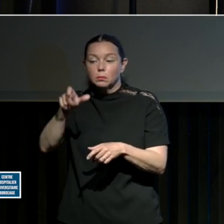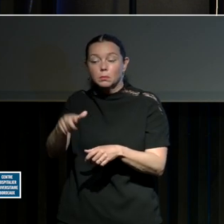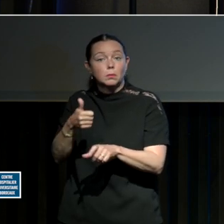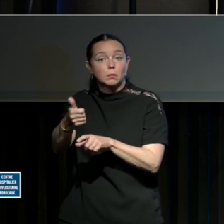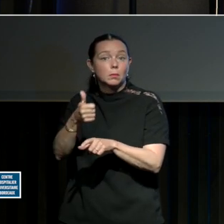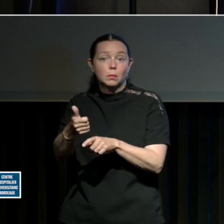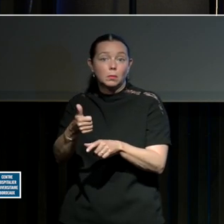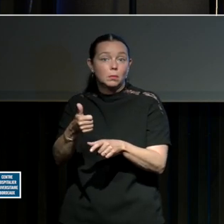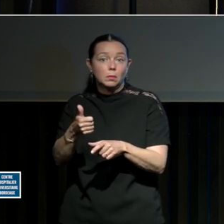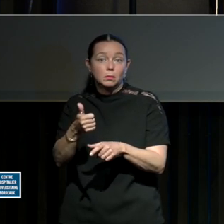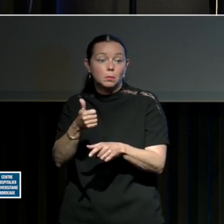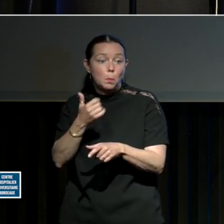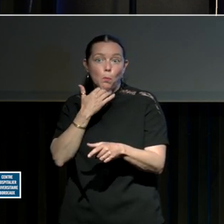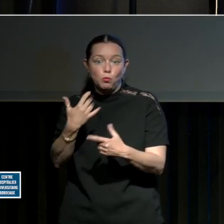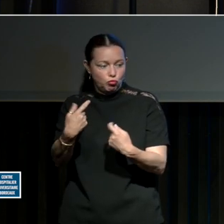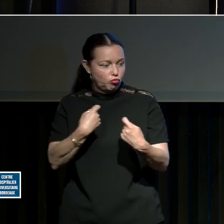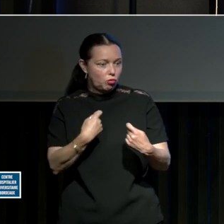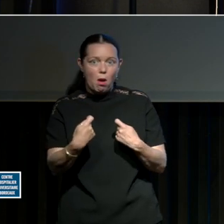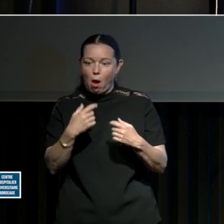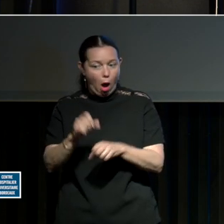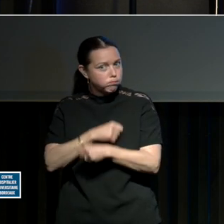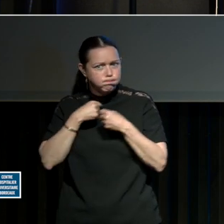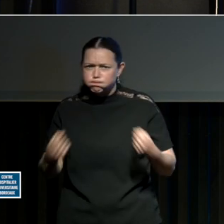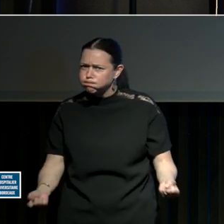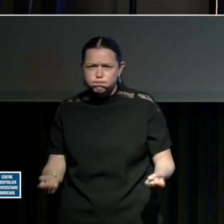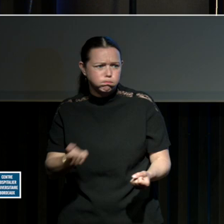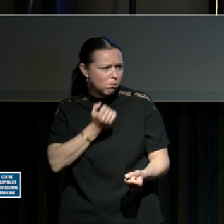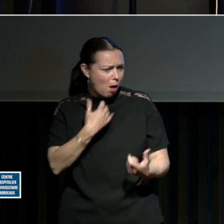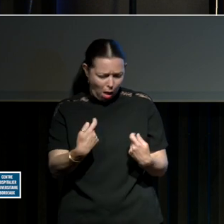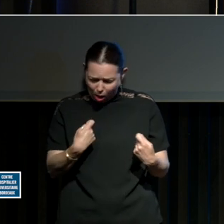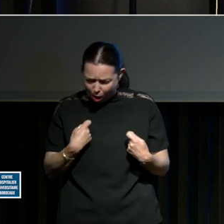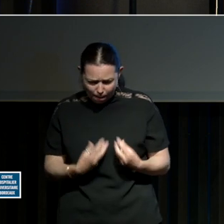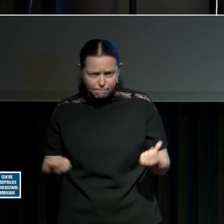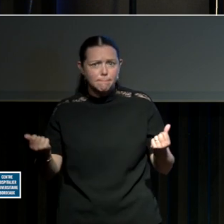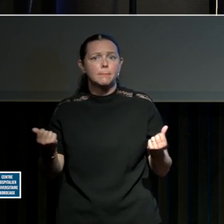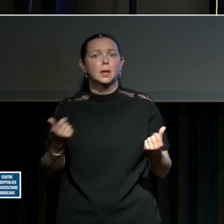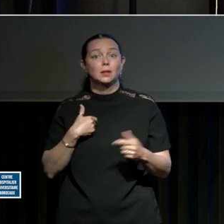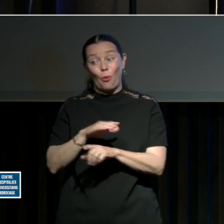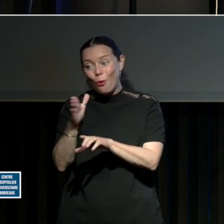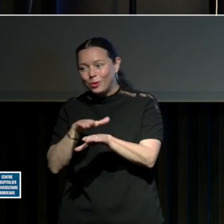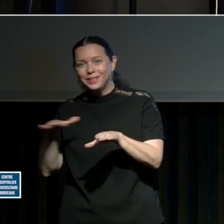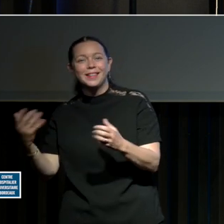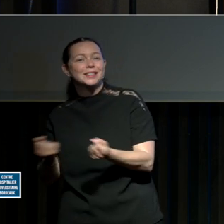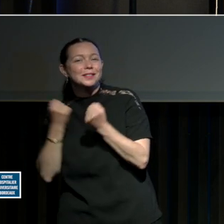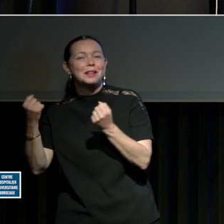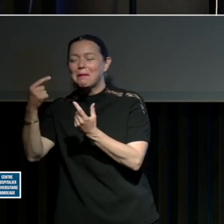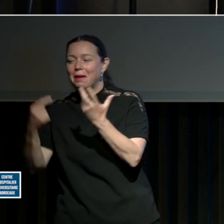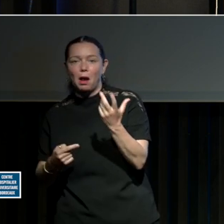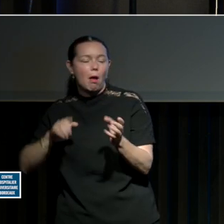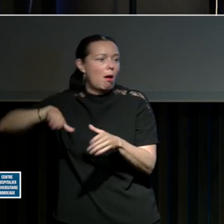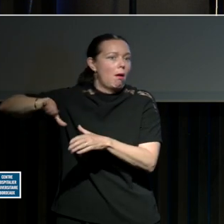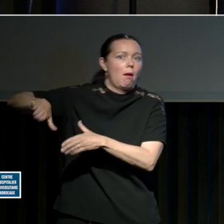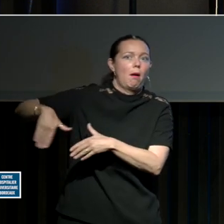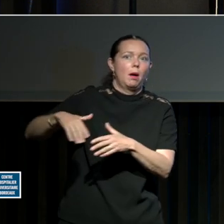personne à réguler et tout ceci va se faire au détriment des autres activités, et donc avec